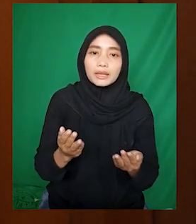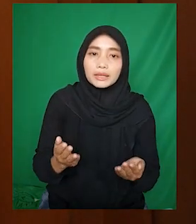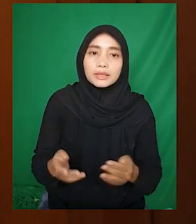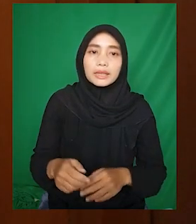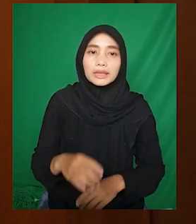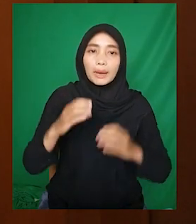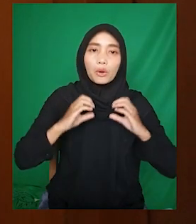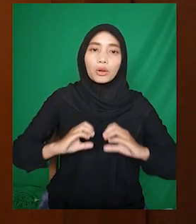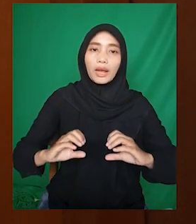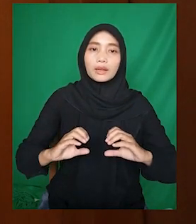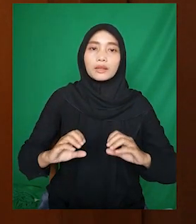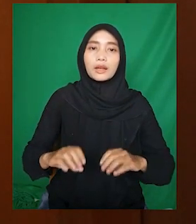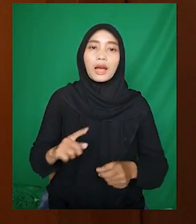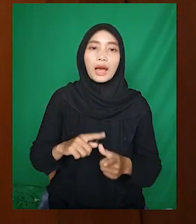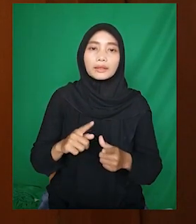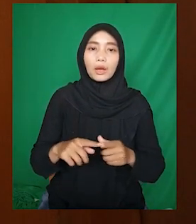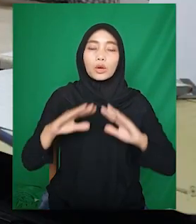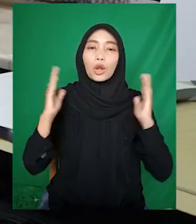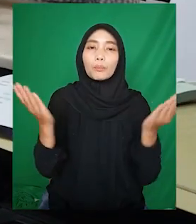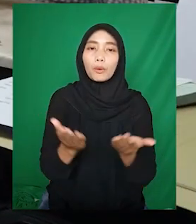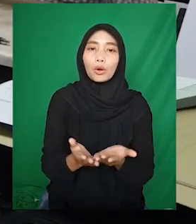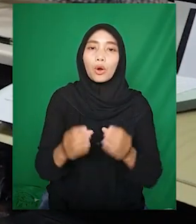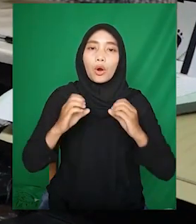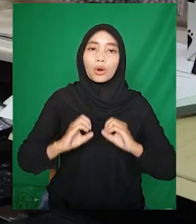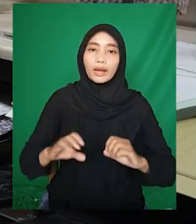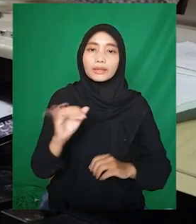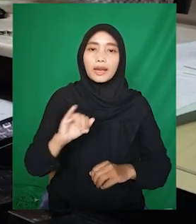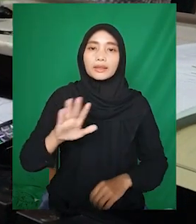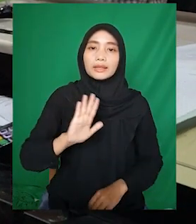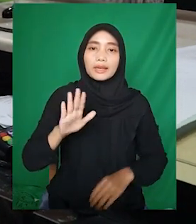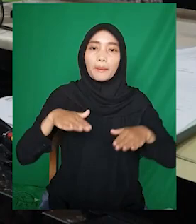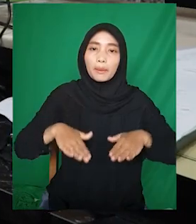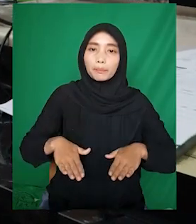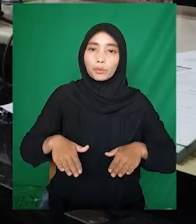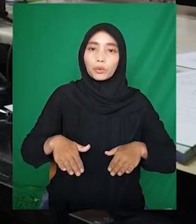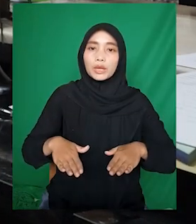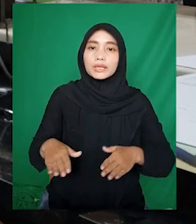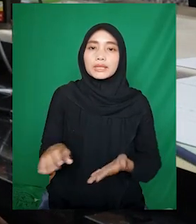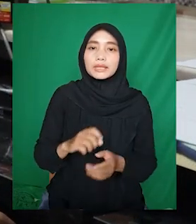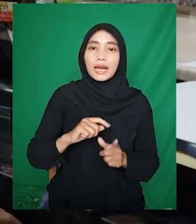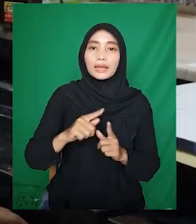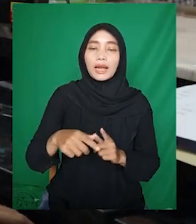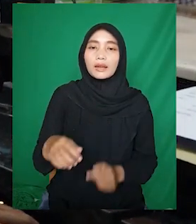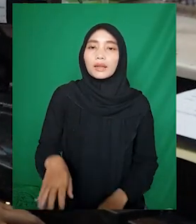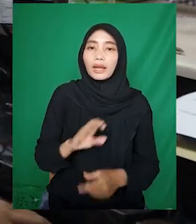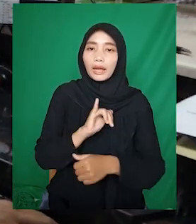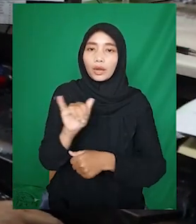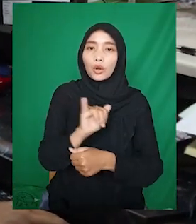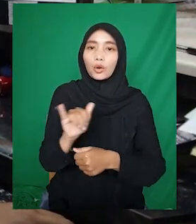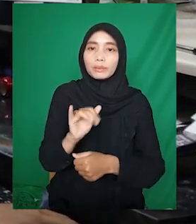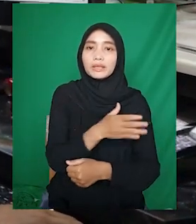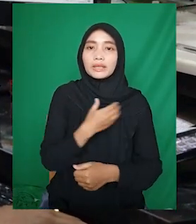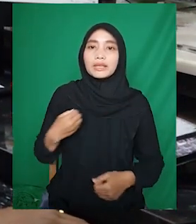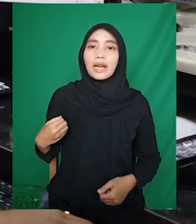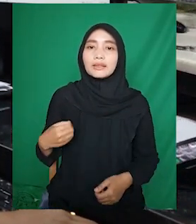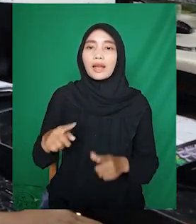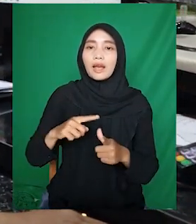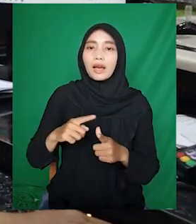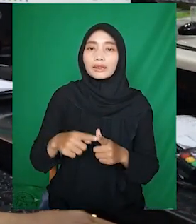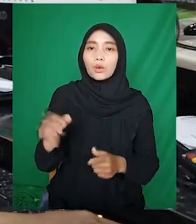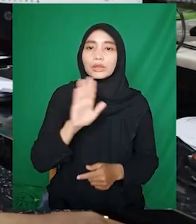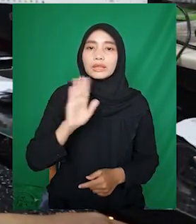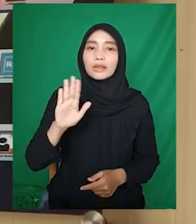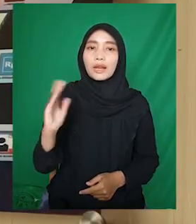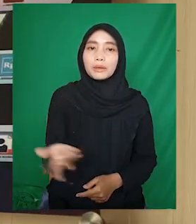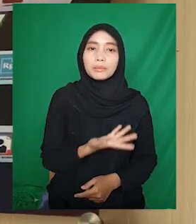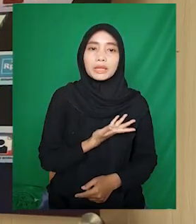yang tidak mampu secara ekonomi dan atau tidak memiliki akses pada informasi dan konsultasi hukum dapat